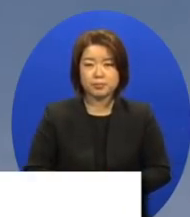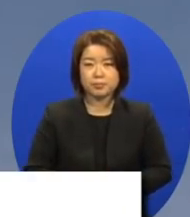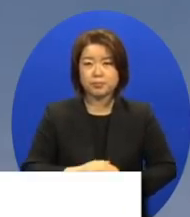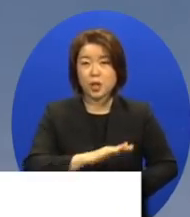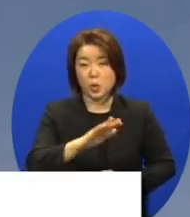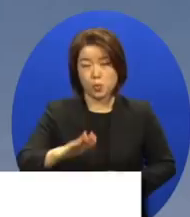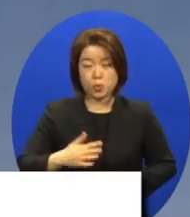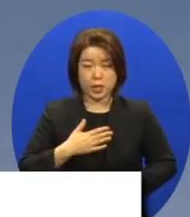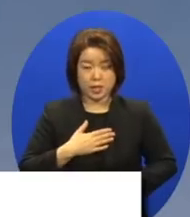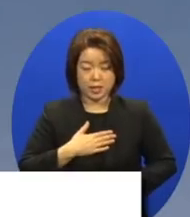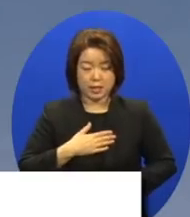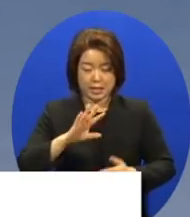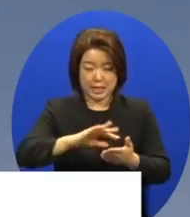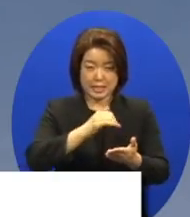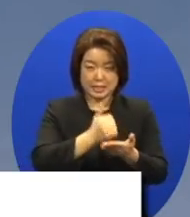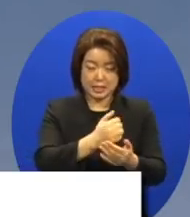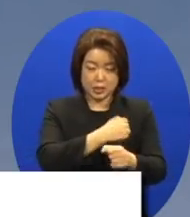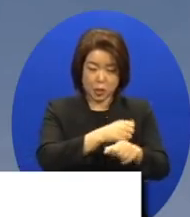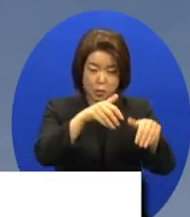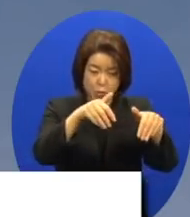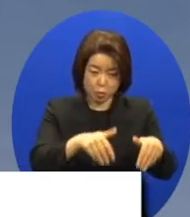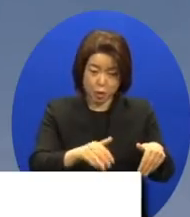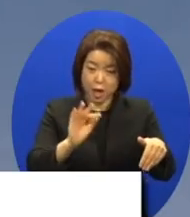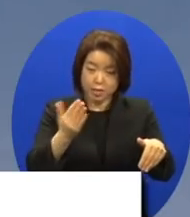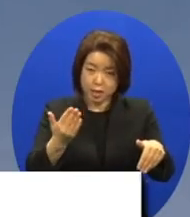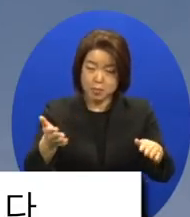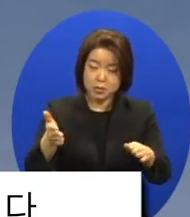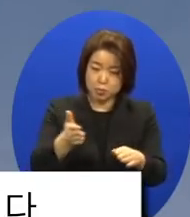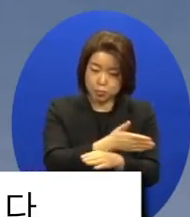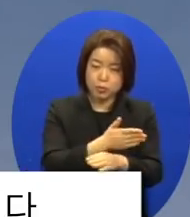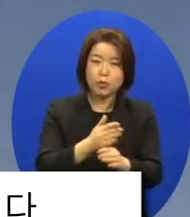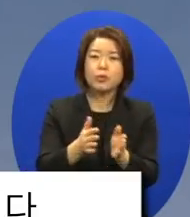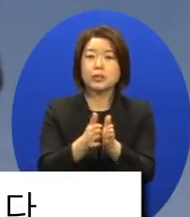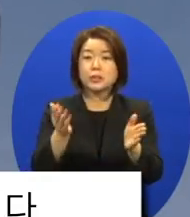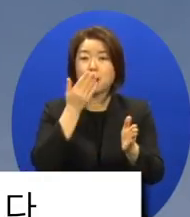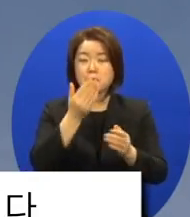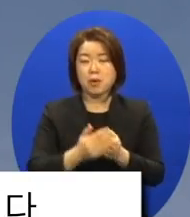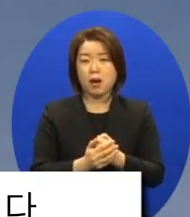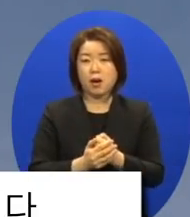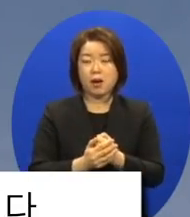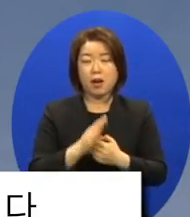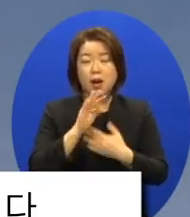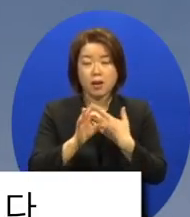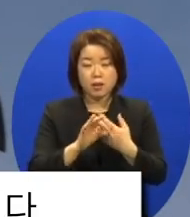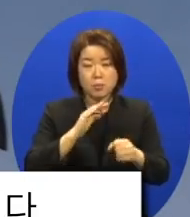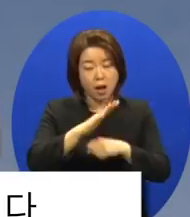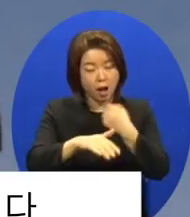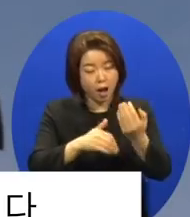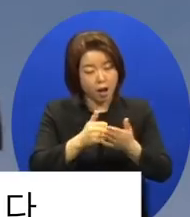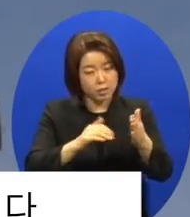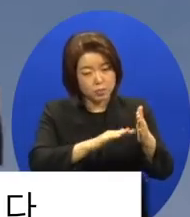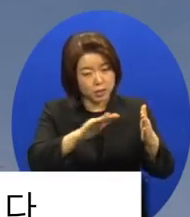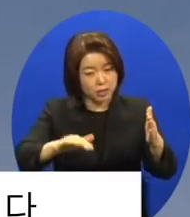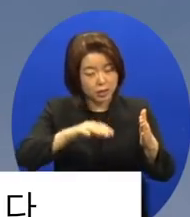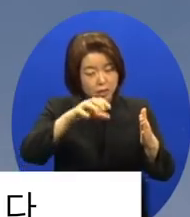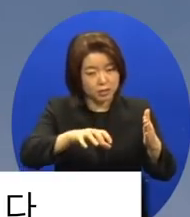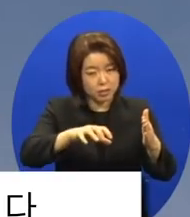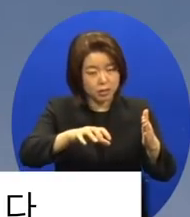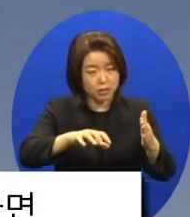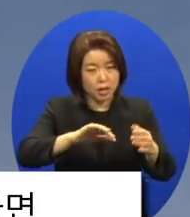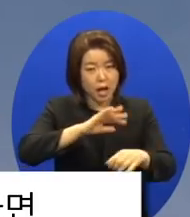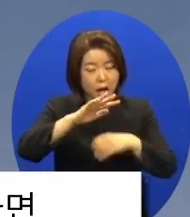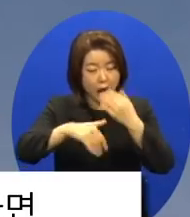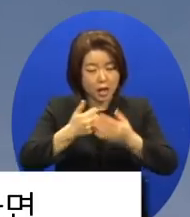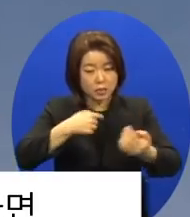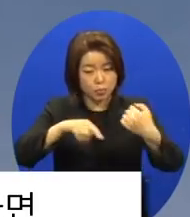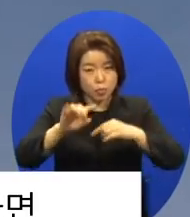우리가 그리스도의 노예가 되는 데서 오는 겁니다 그러면 우리 가정은 하나님의 죽거나 리 들어가게 됩니다